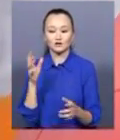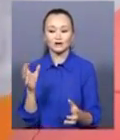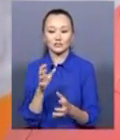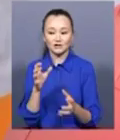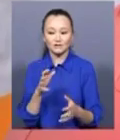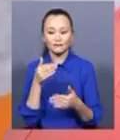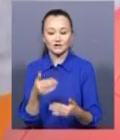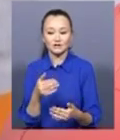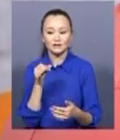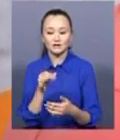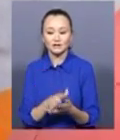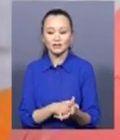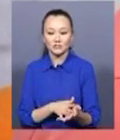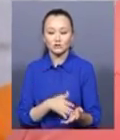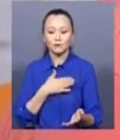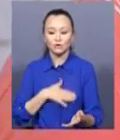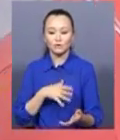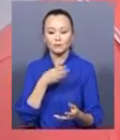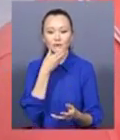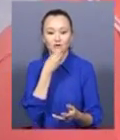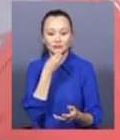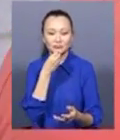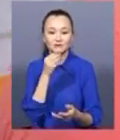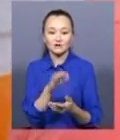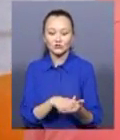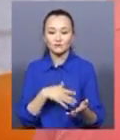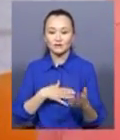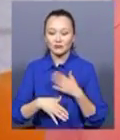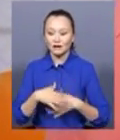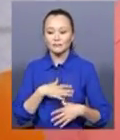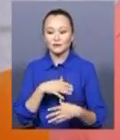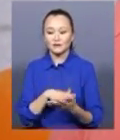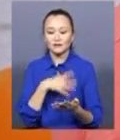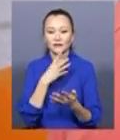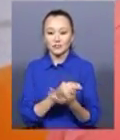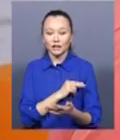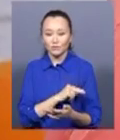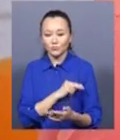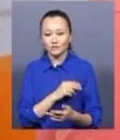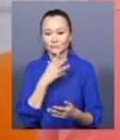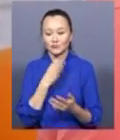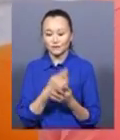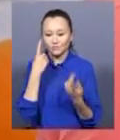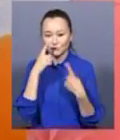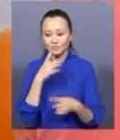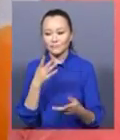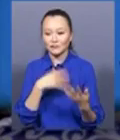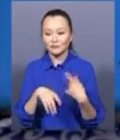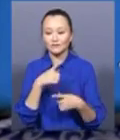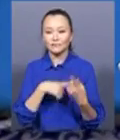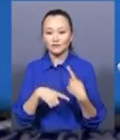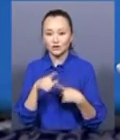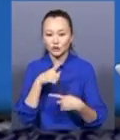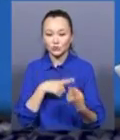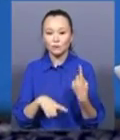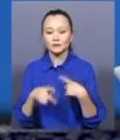хранит вас. И сохраняет вот такое прекрасное, красивое, и вы продолжаете нас радовать своей работой, своим творчеством. Спасибо. Давайте вернемся